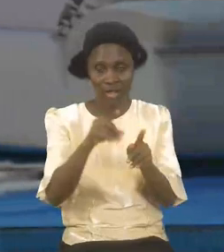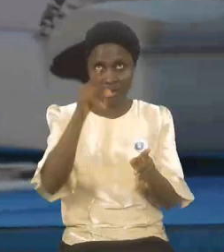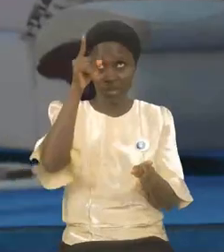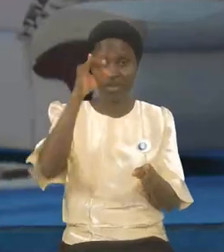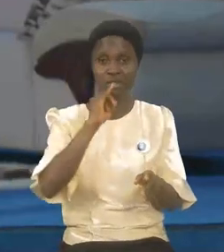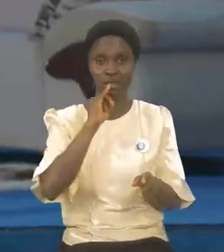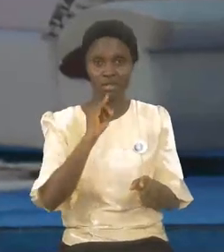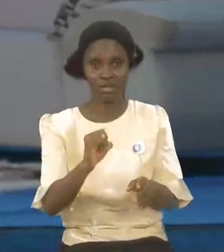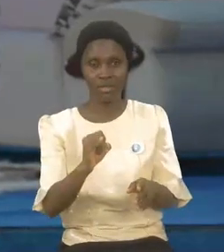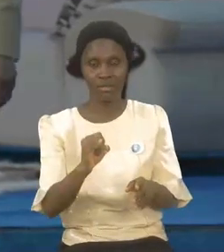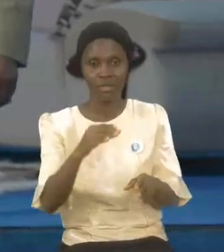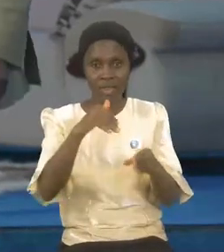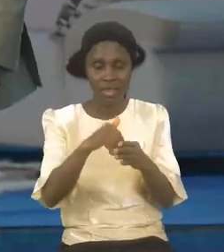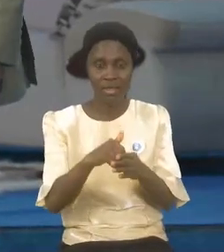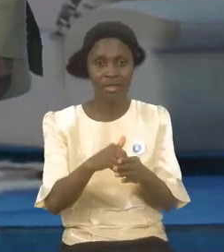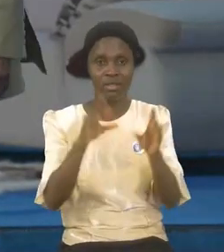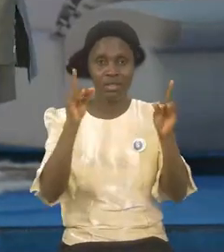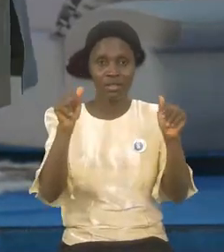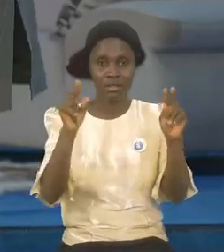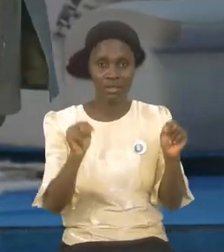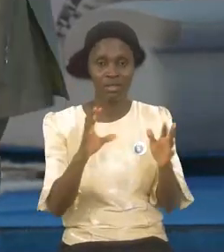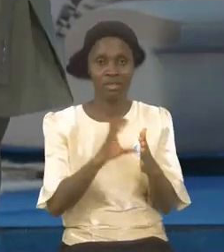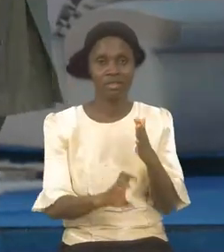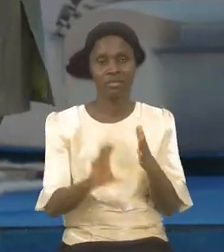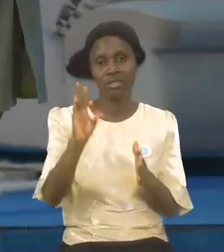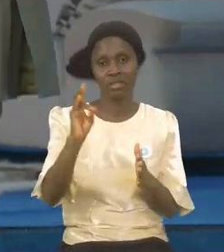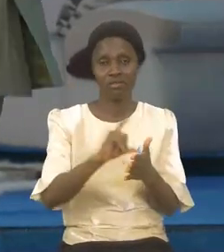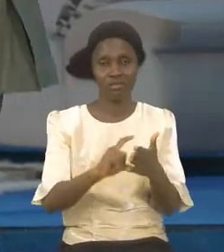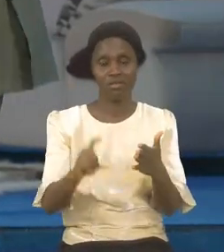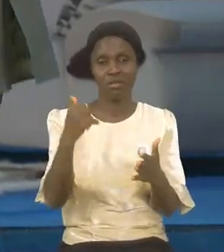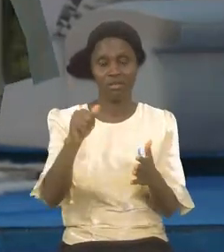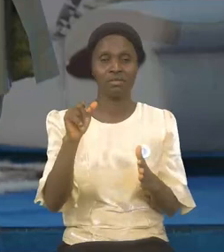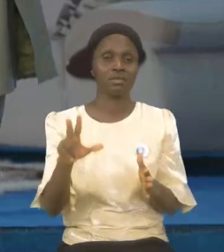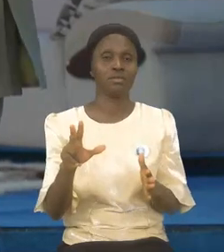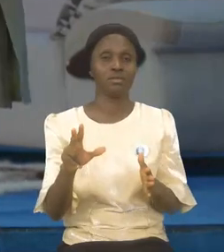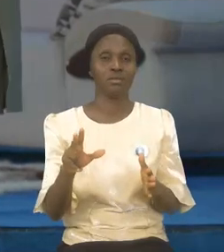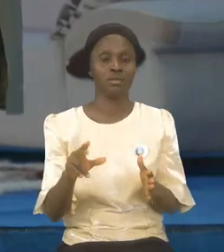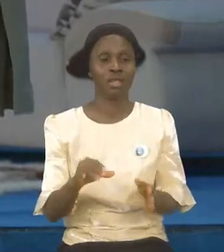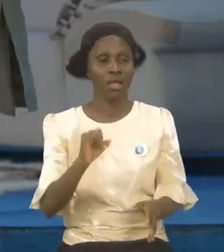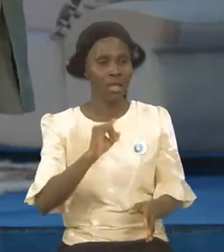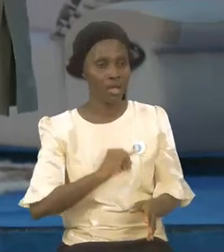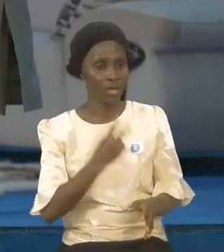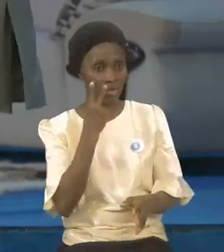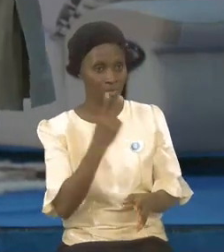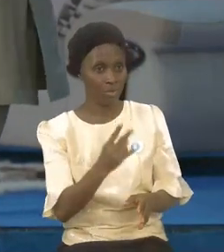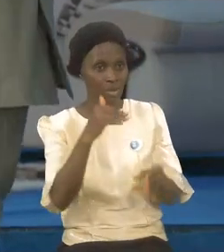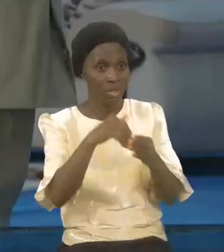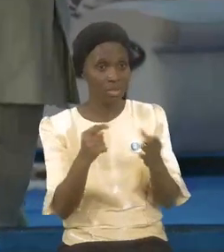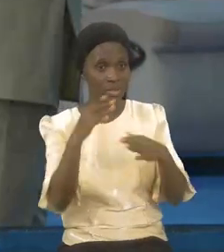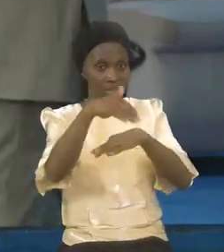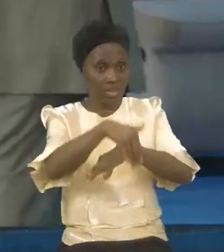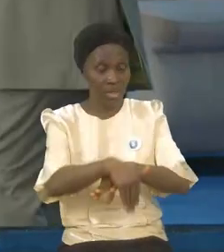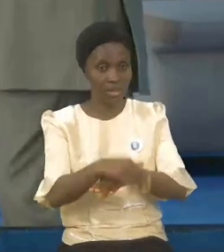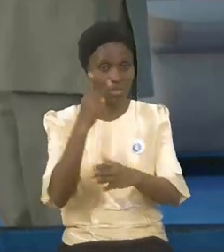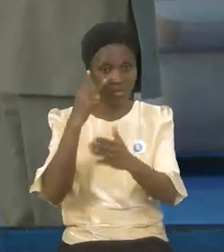qu'il est. Nous allons relire cela en Daniel 7, verset 13. Je regardais pendant